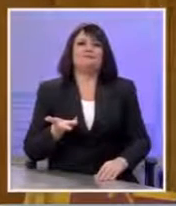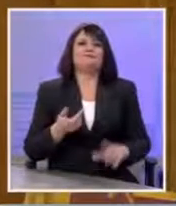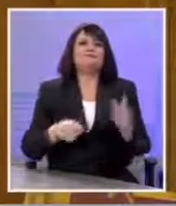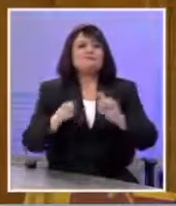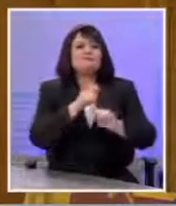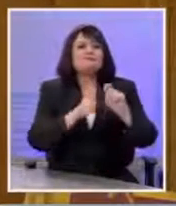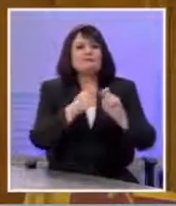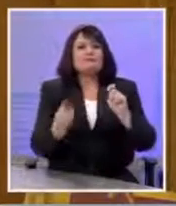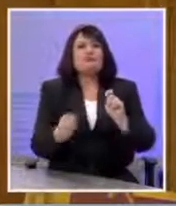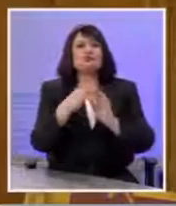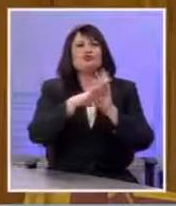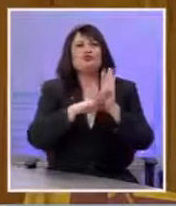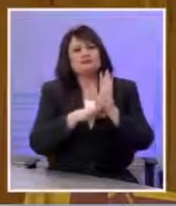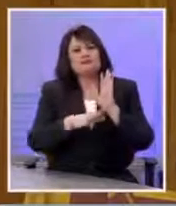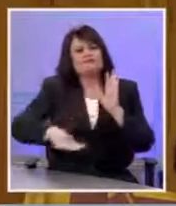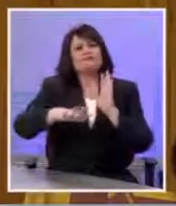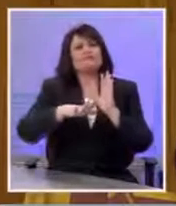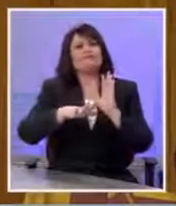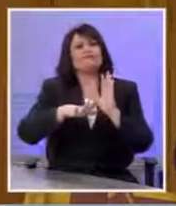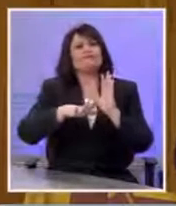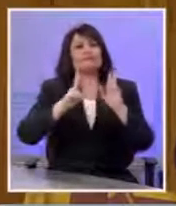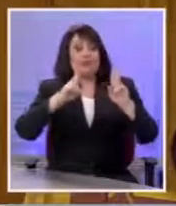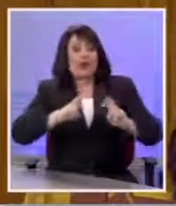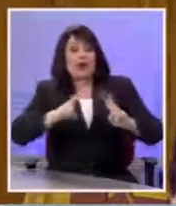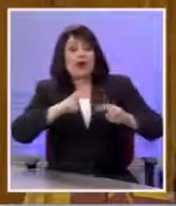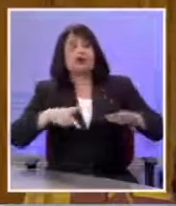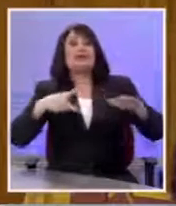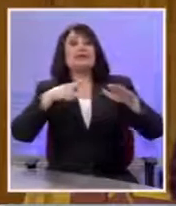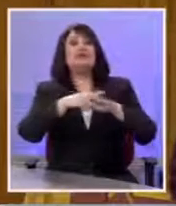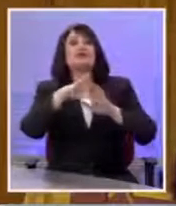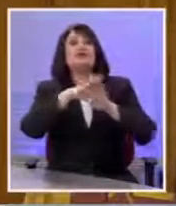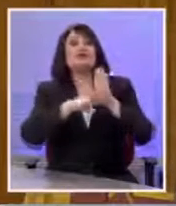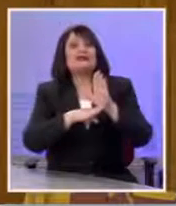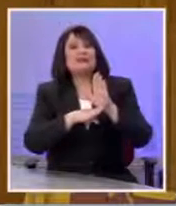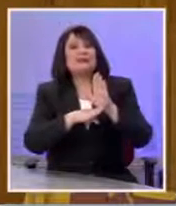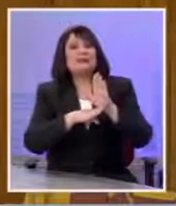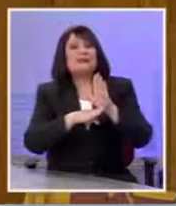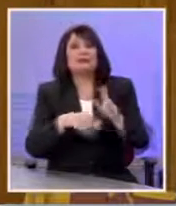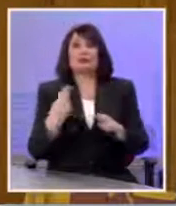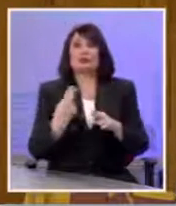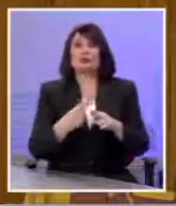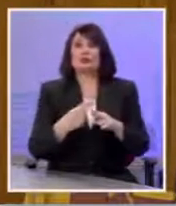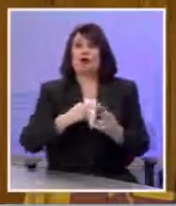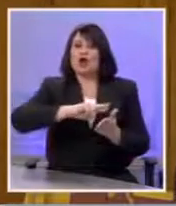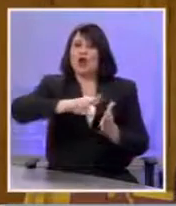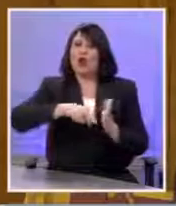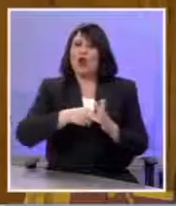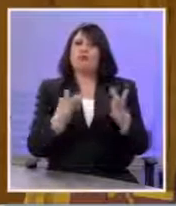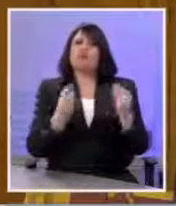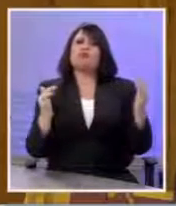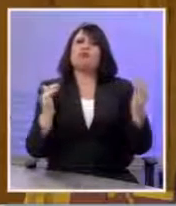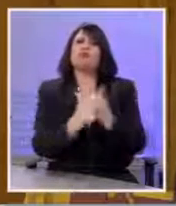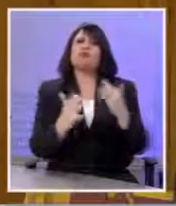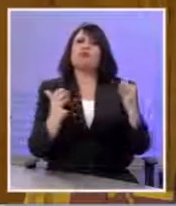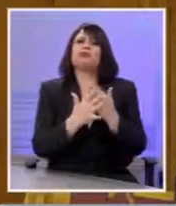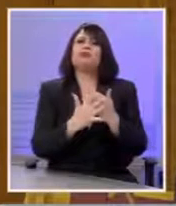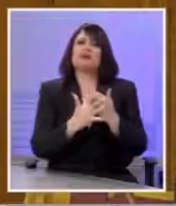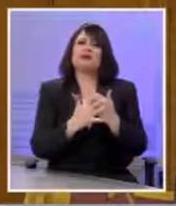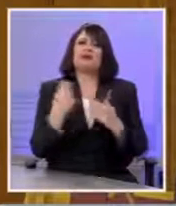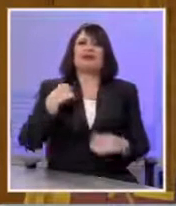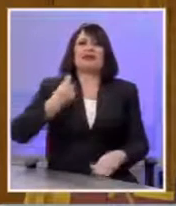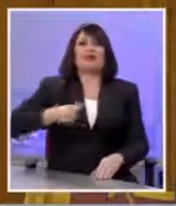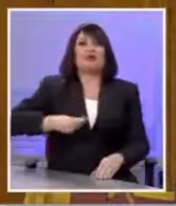διαμορφώνεται ένα νέο σύστημα βεβαίως ελέγχου τραπεζικού συστήματος, στο οποίο παίζουν ρόλο πολλοί παράγοντες, μεταξύ αυτών όμως και το